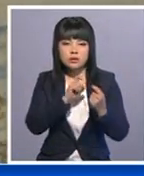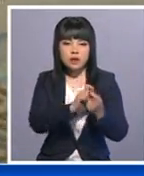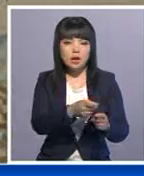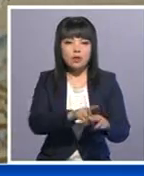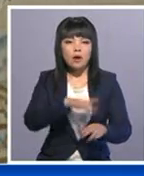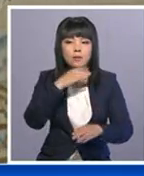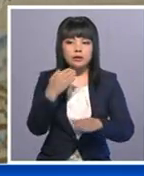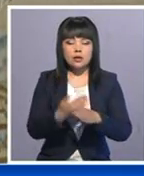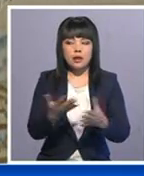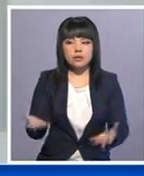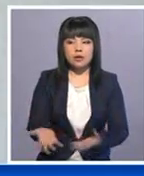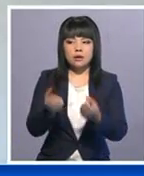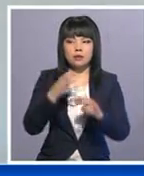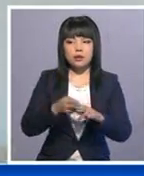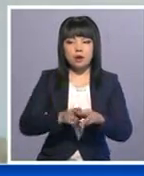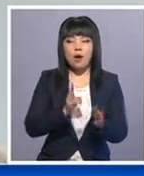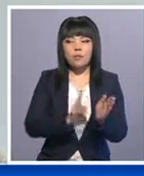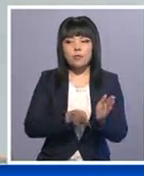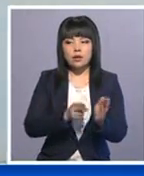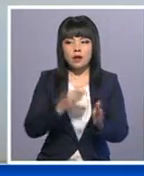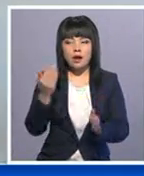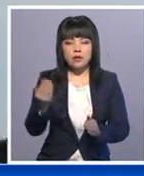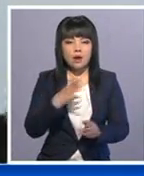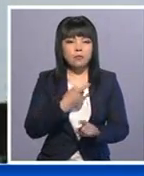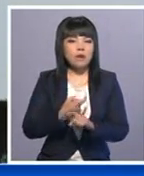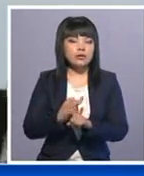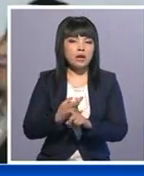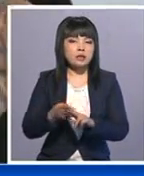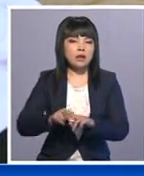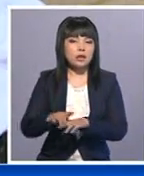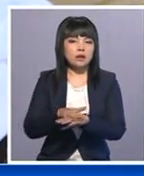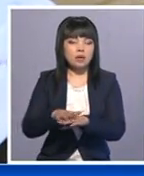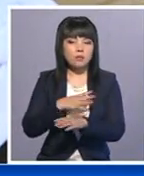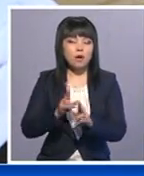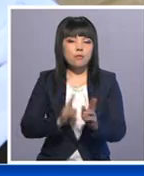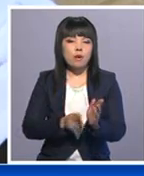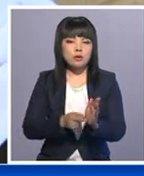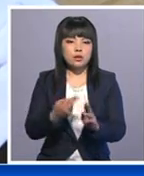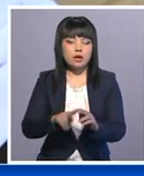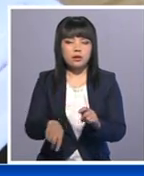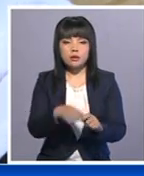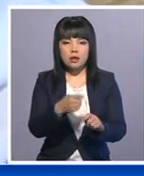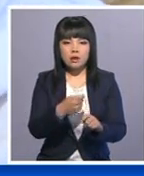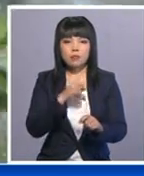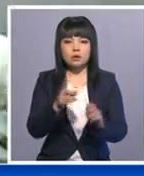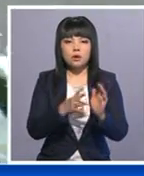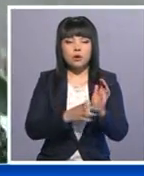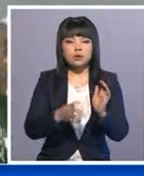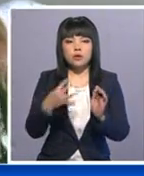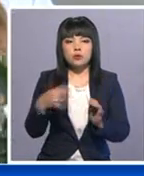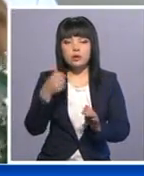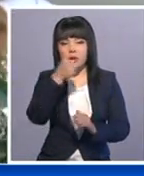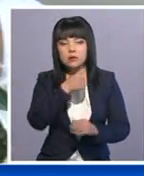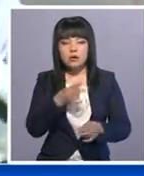соққы берген. Фашистердің пойыздарын құлатып, көпірлерді қиратқан. 1944 жылы ауыр жараланып, елге оралған. Жүріп тұруы қиын болса